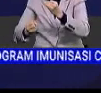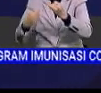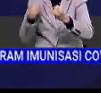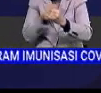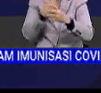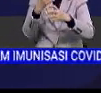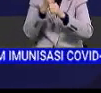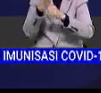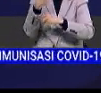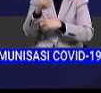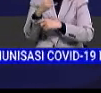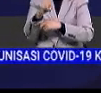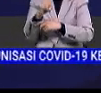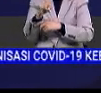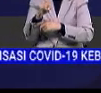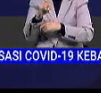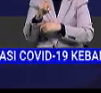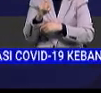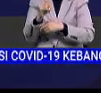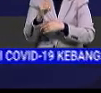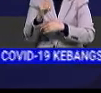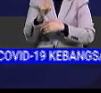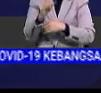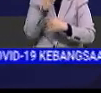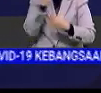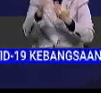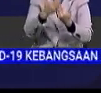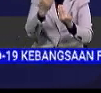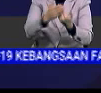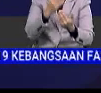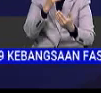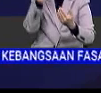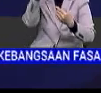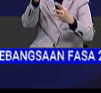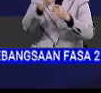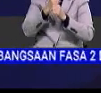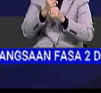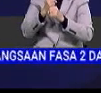third goal. Then it would be much easier.